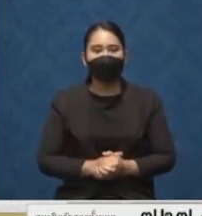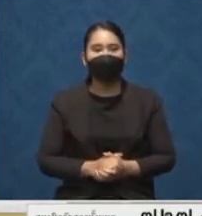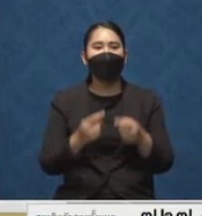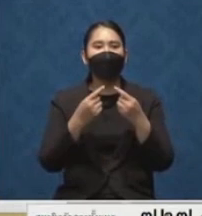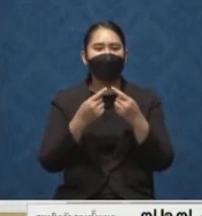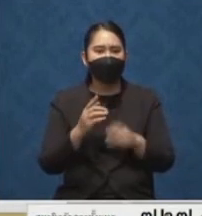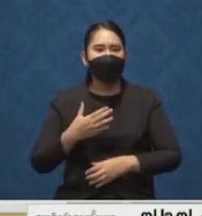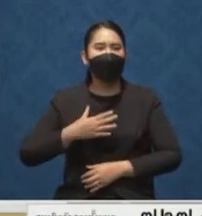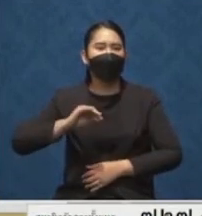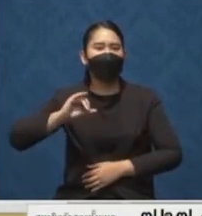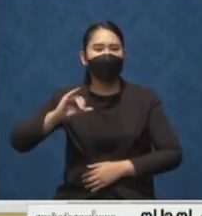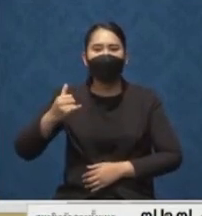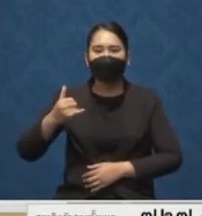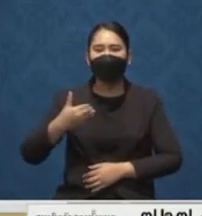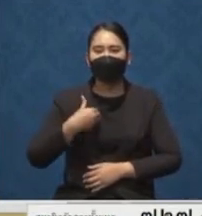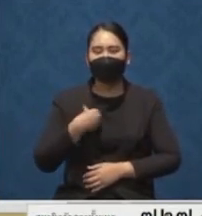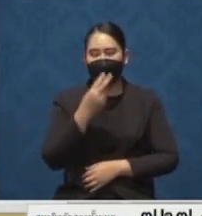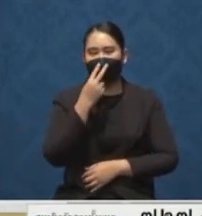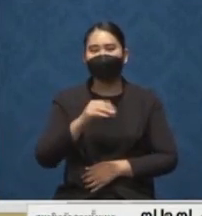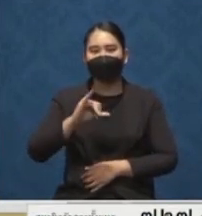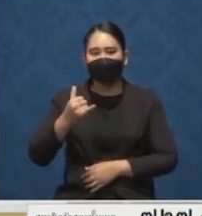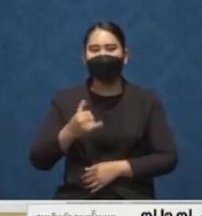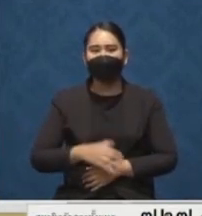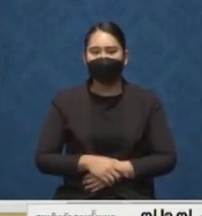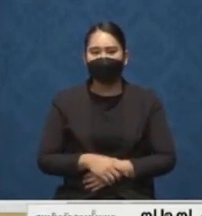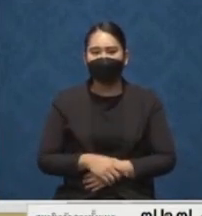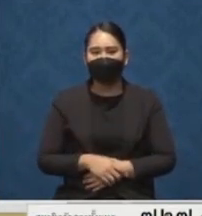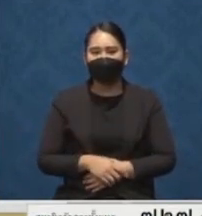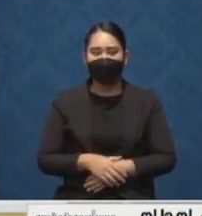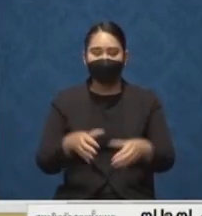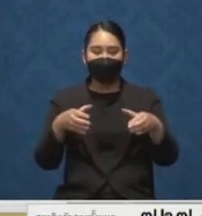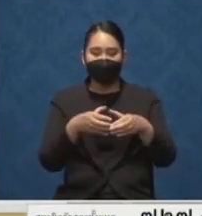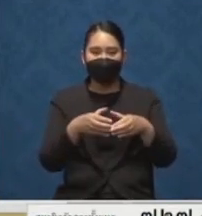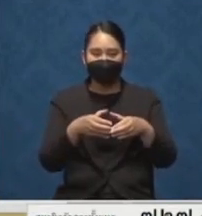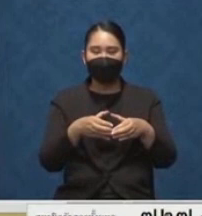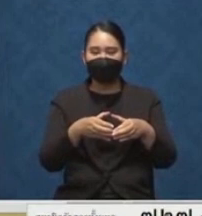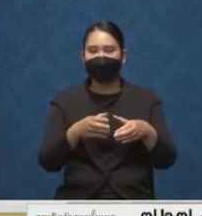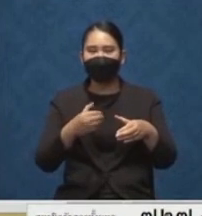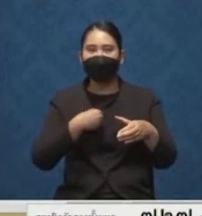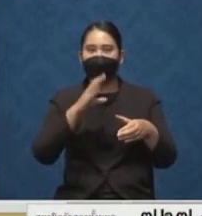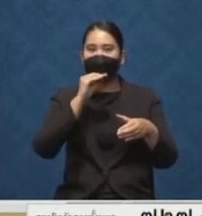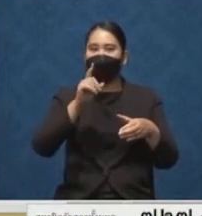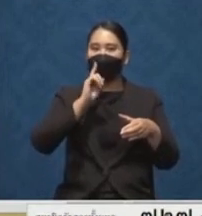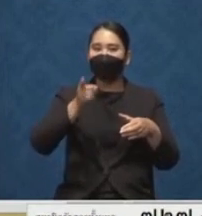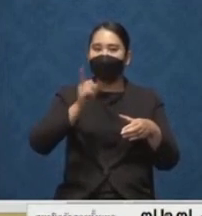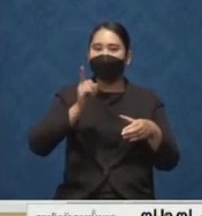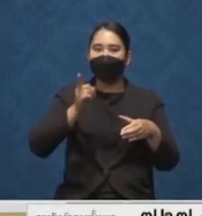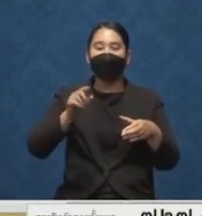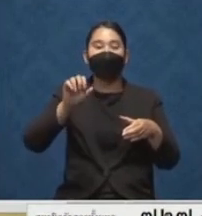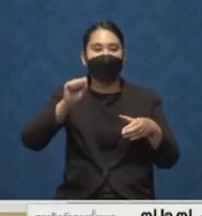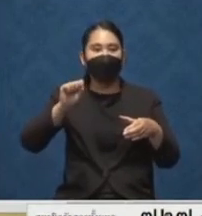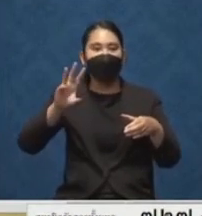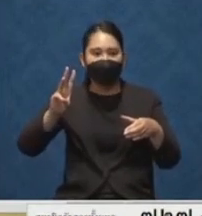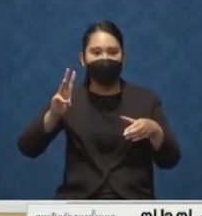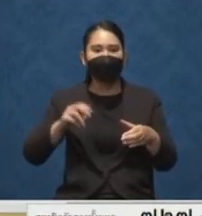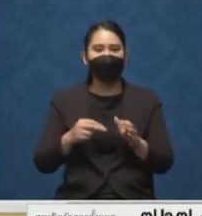แต่ก็คงมีบางคนล่ะครับที่แสดงตัวว่าเป็นตัวแทนพรรคแล้วขึ้นมาอภิปรายกล่าวหาสมาชิกวุฒิสภา